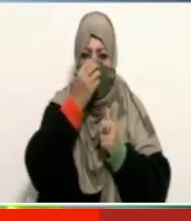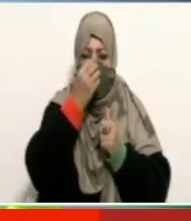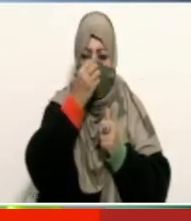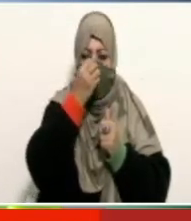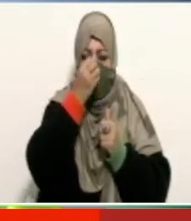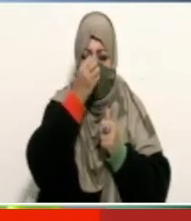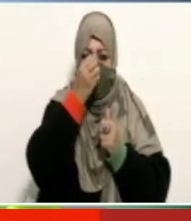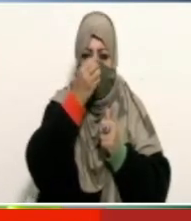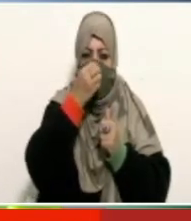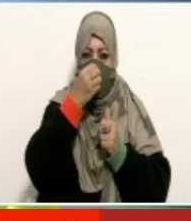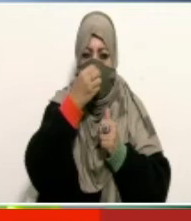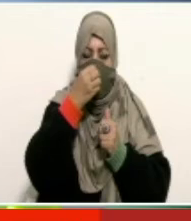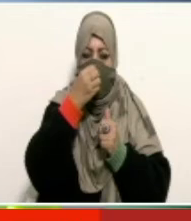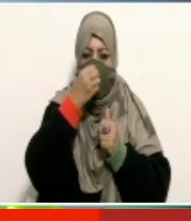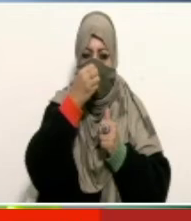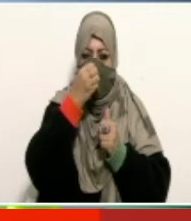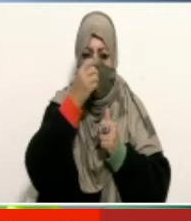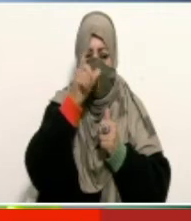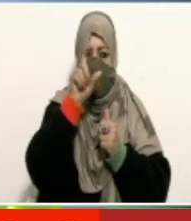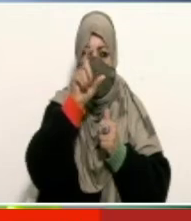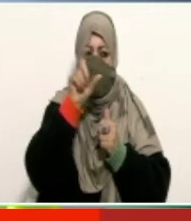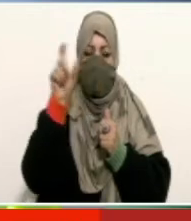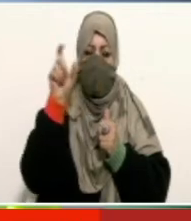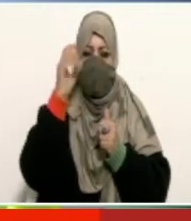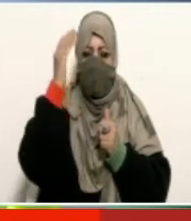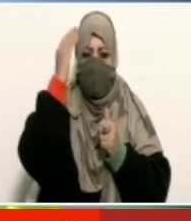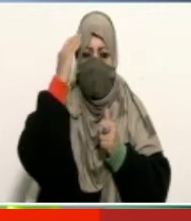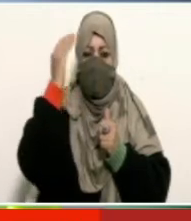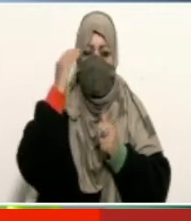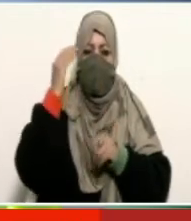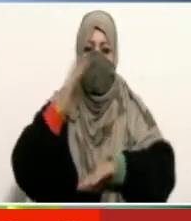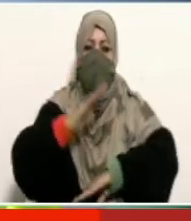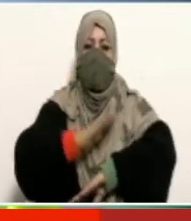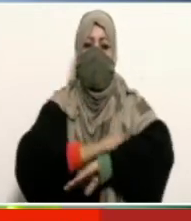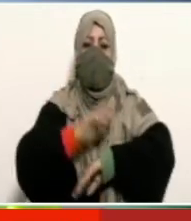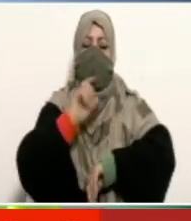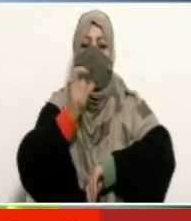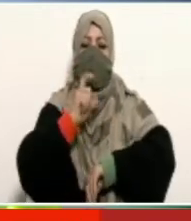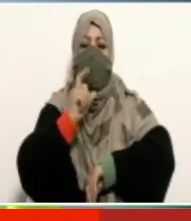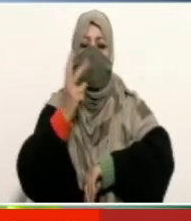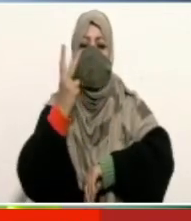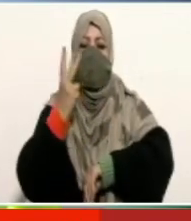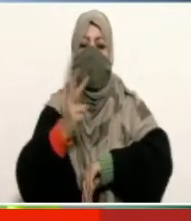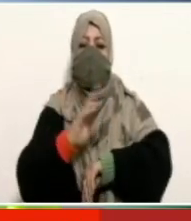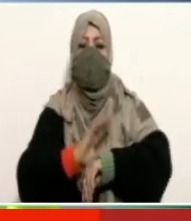قروا الفاتحة بتاعها لمدة شهر أو شهرين ما زال متزوجتش، ما دخلش بها.